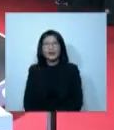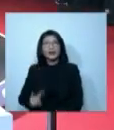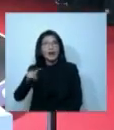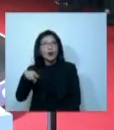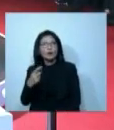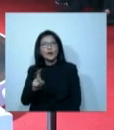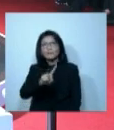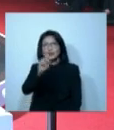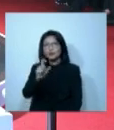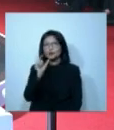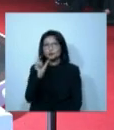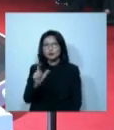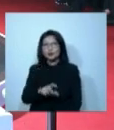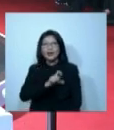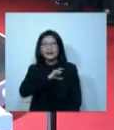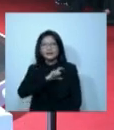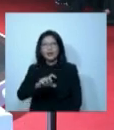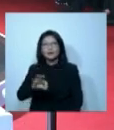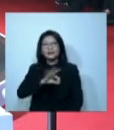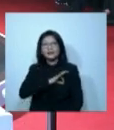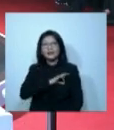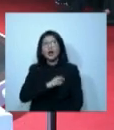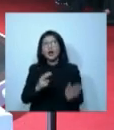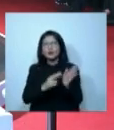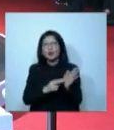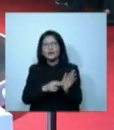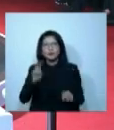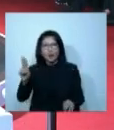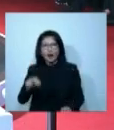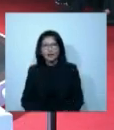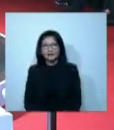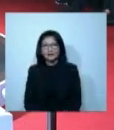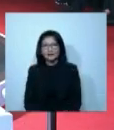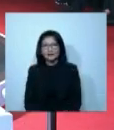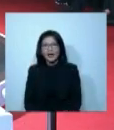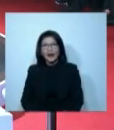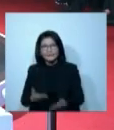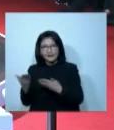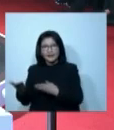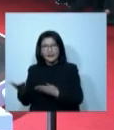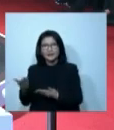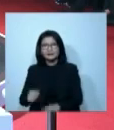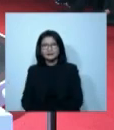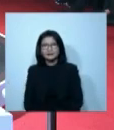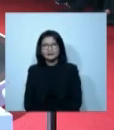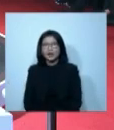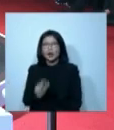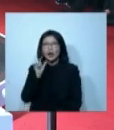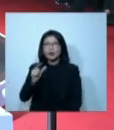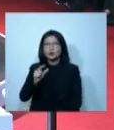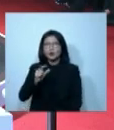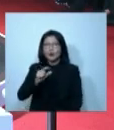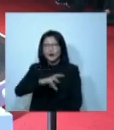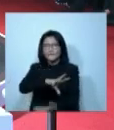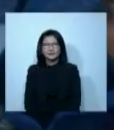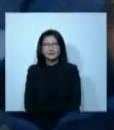mau berdebat lagi, gitu. Karena bagaimanapun ini debat ya, jadi tidak boleh ada di tengah, tidak boleh ada netral, tidak